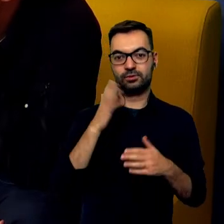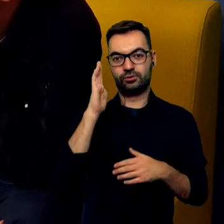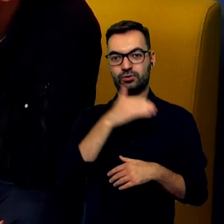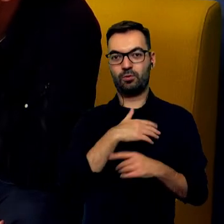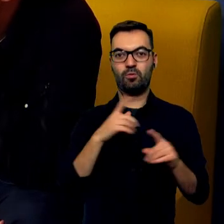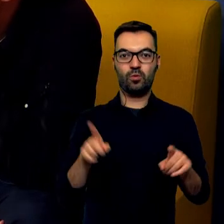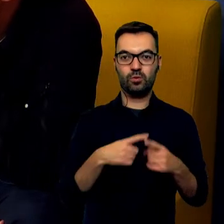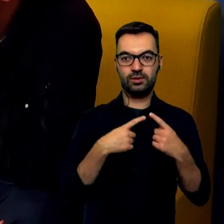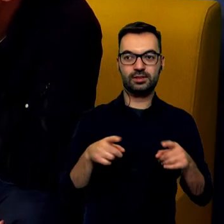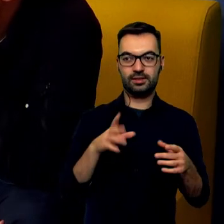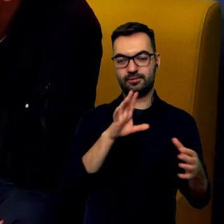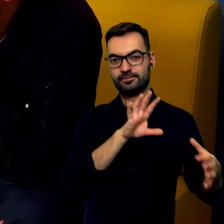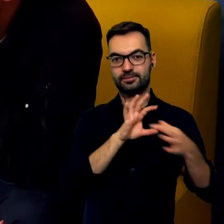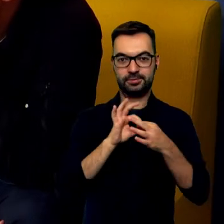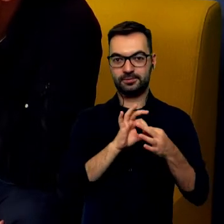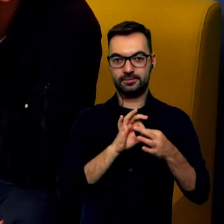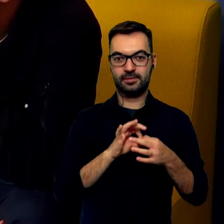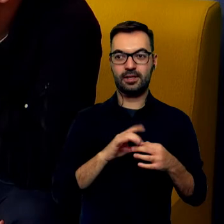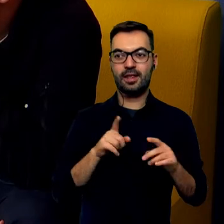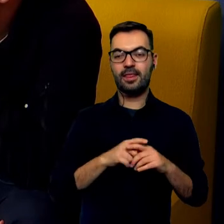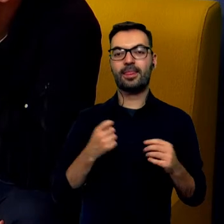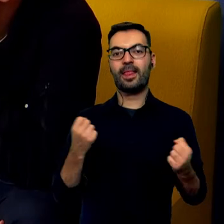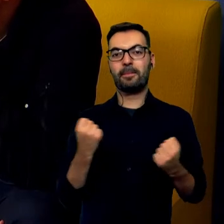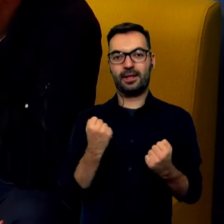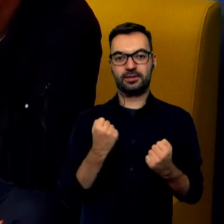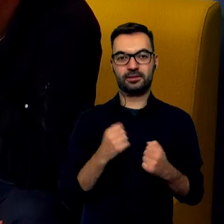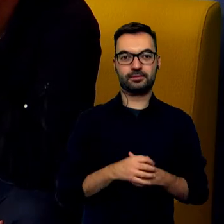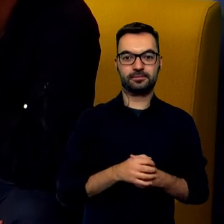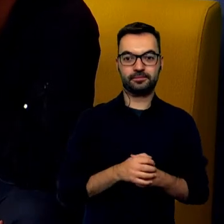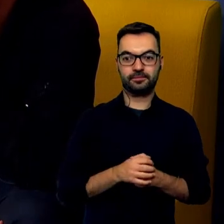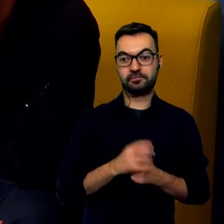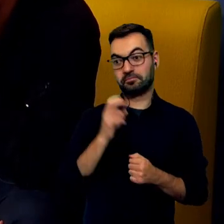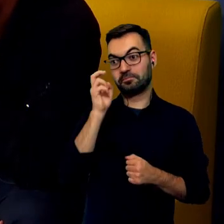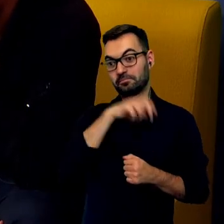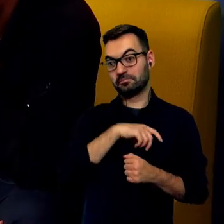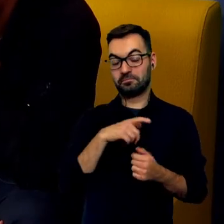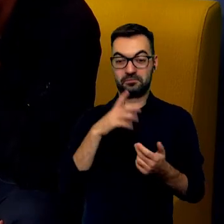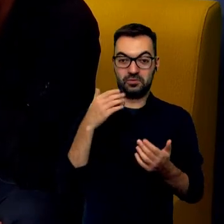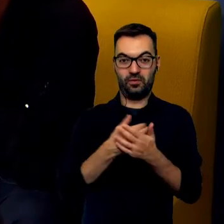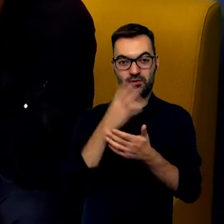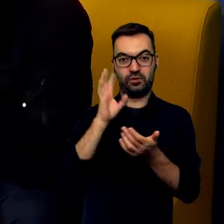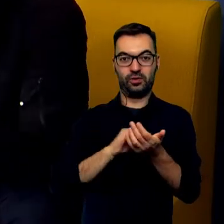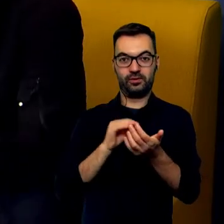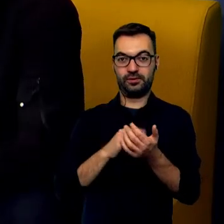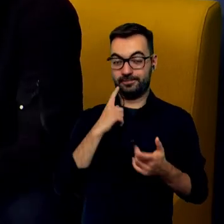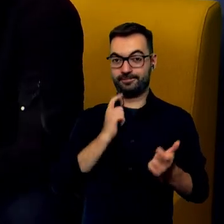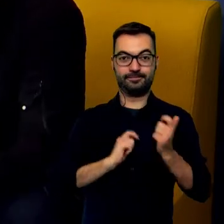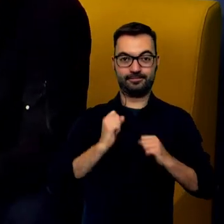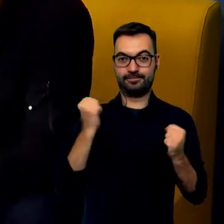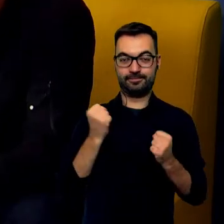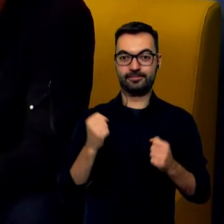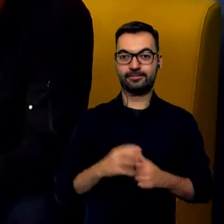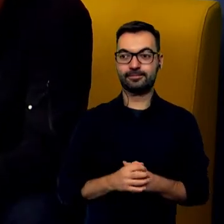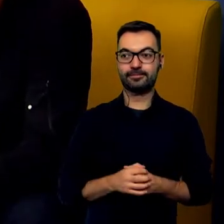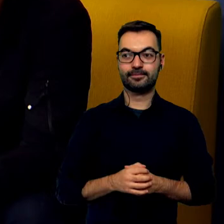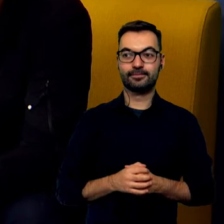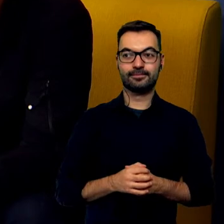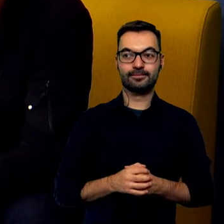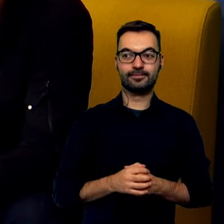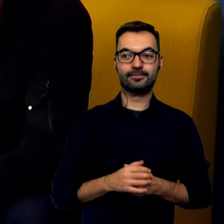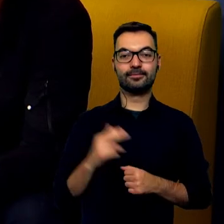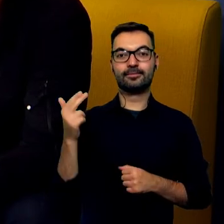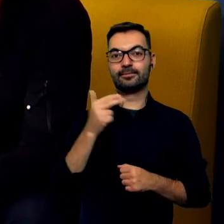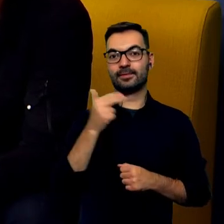ze szkoły muzycznej i na napięcie i bardzo jestem ciekawy tego doświadczenia, jestem cały podekscytowany.